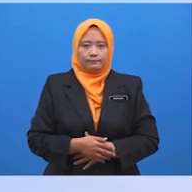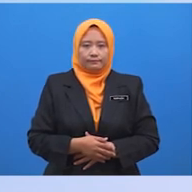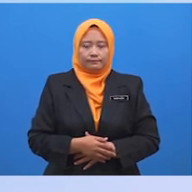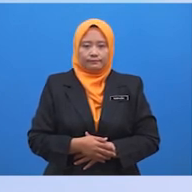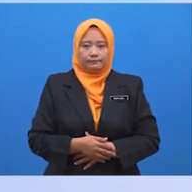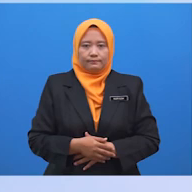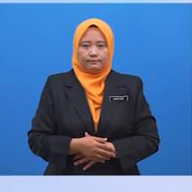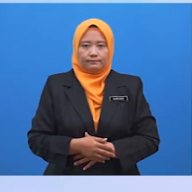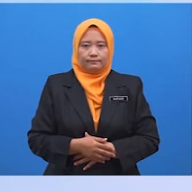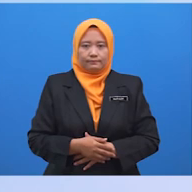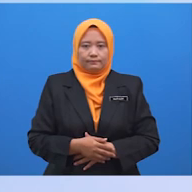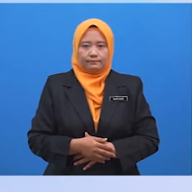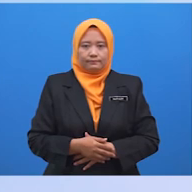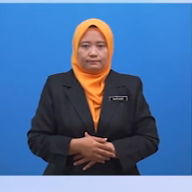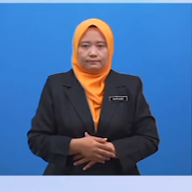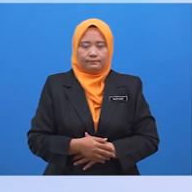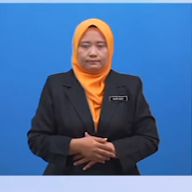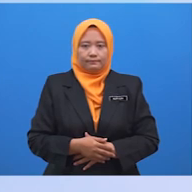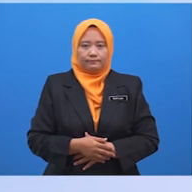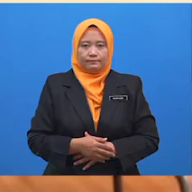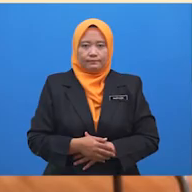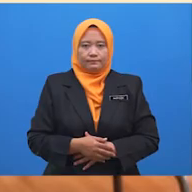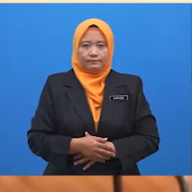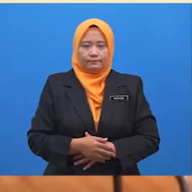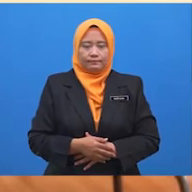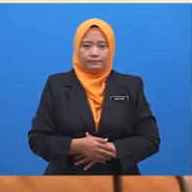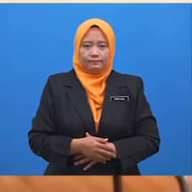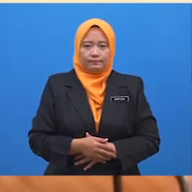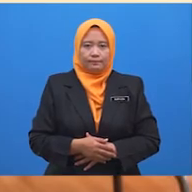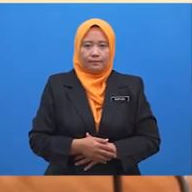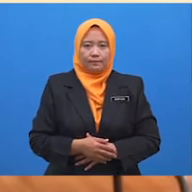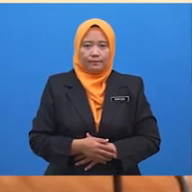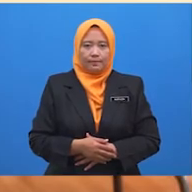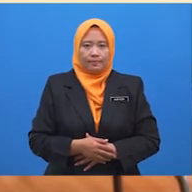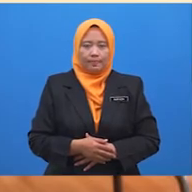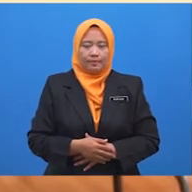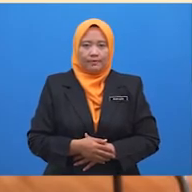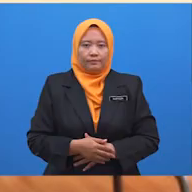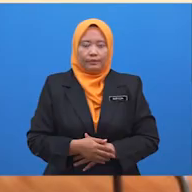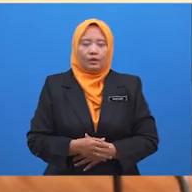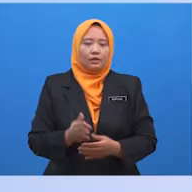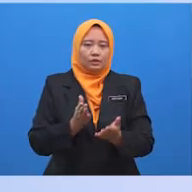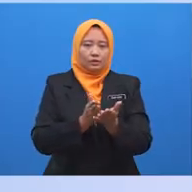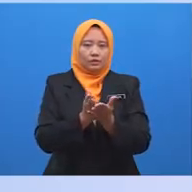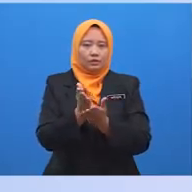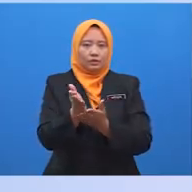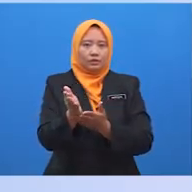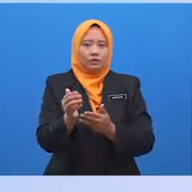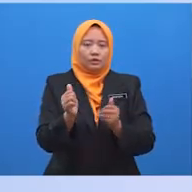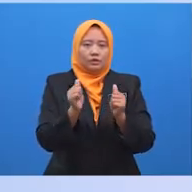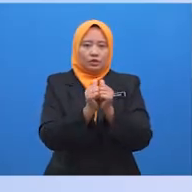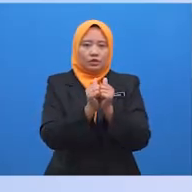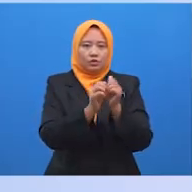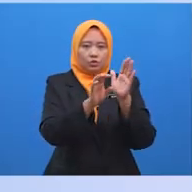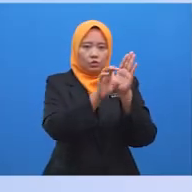3 bahagi 3 sama dengan 1. Baiklah murid-murid, kita teruskan dengan contoh kedua